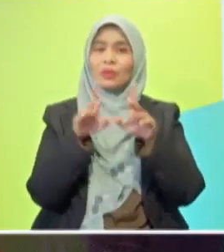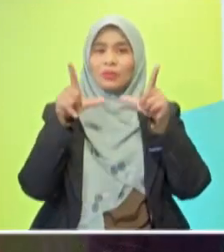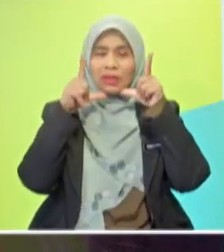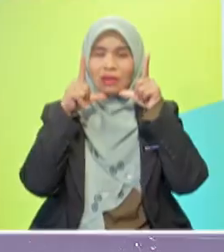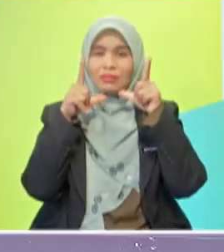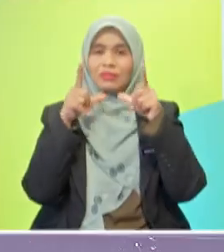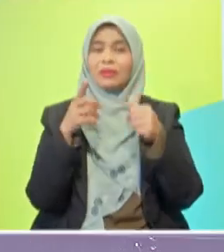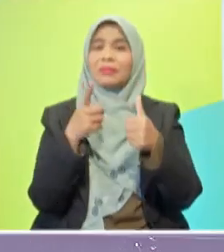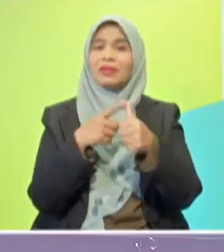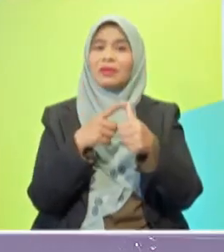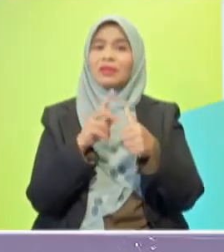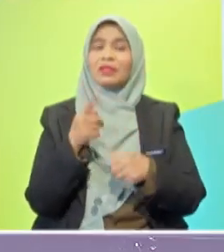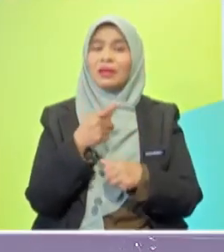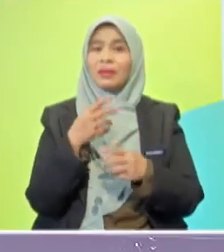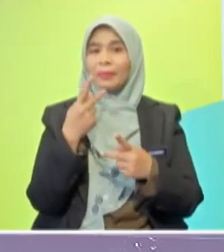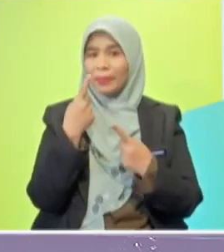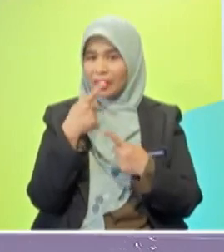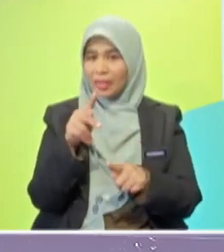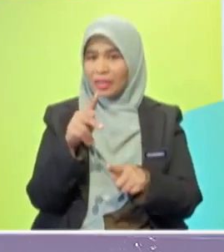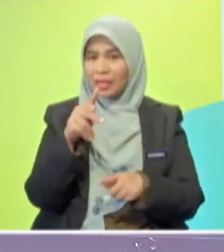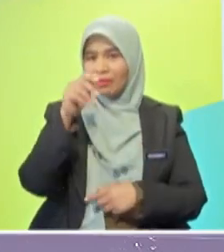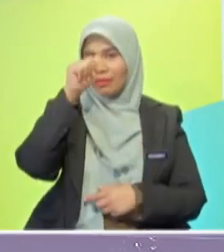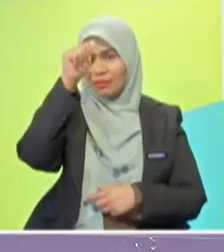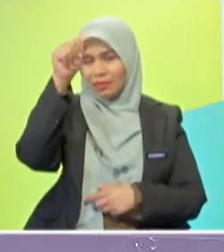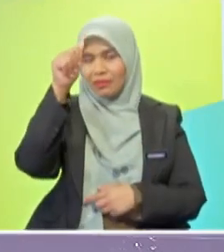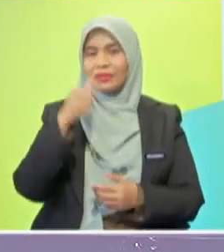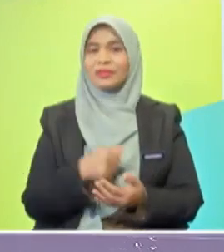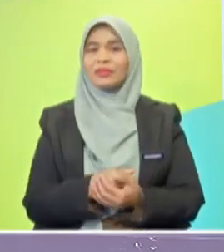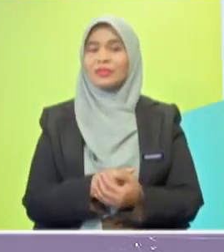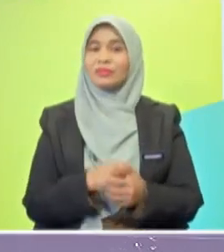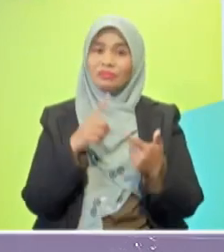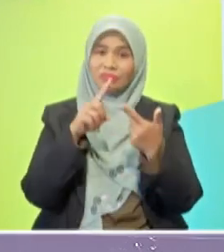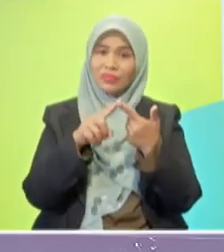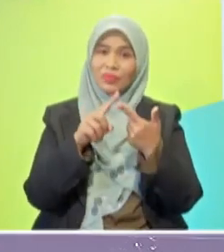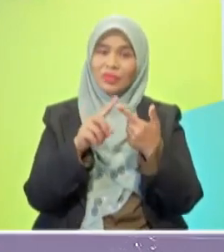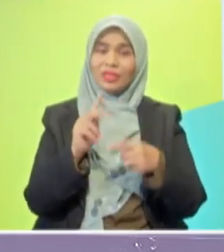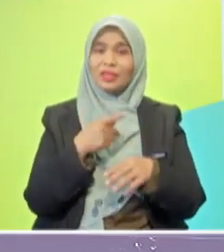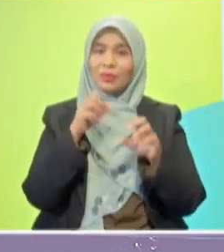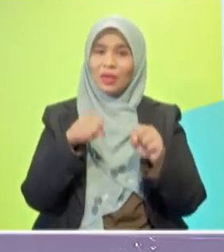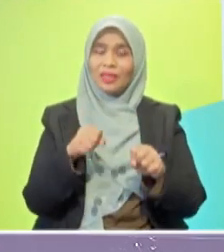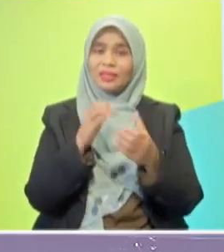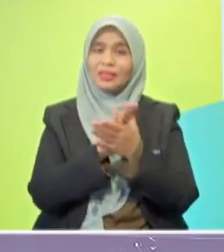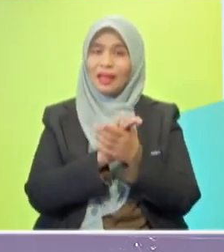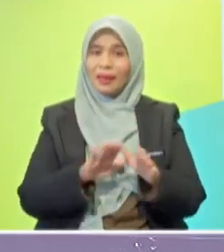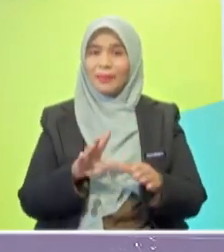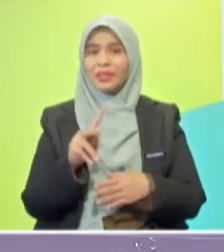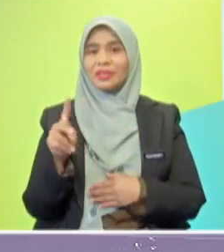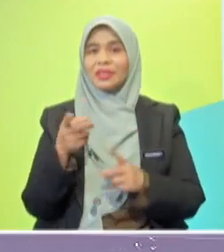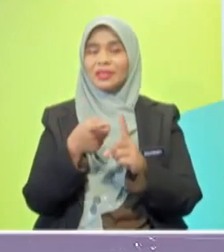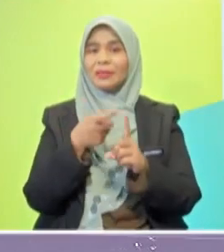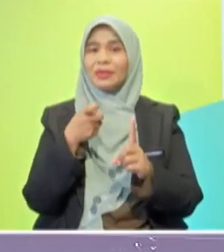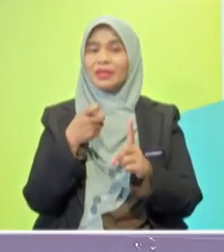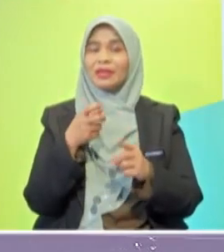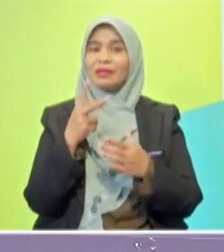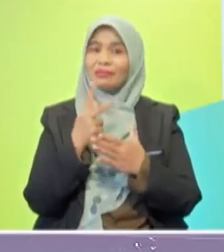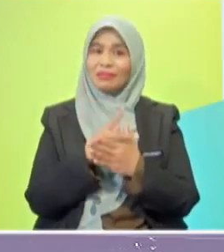yang pertama kita mengikut perintah Allah. Ya. Betul. Dan yang keduanya kita boleh selamat daripada gangguan